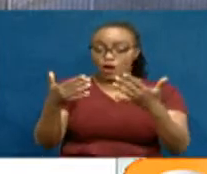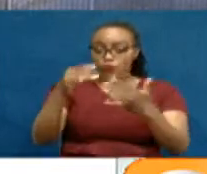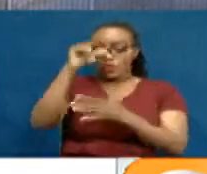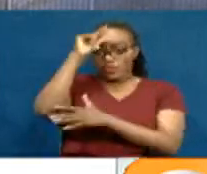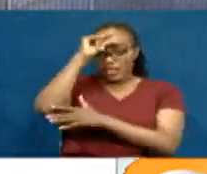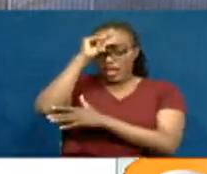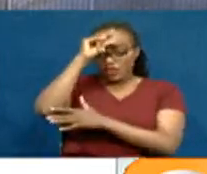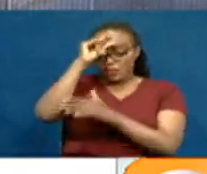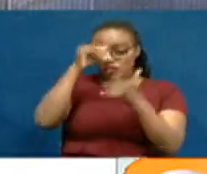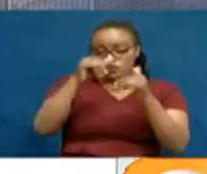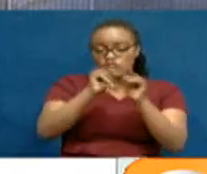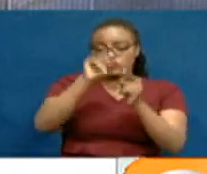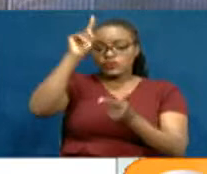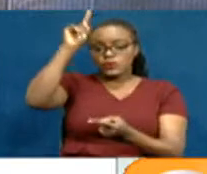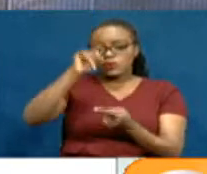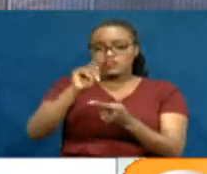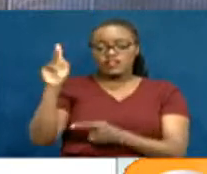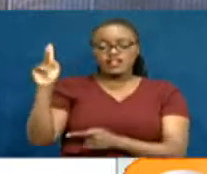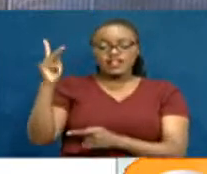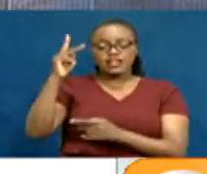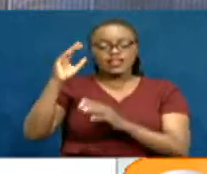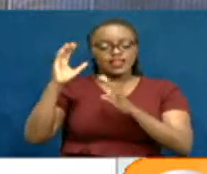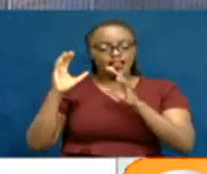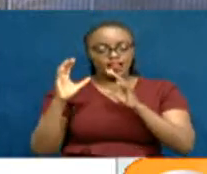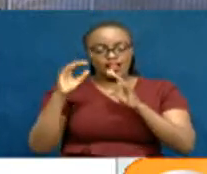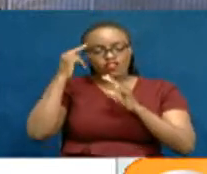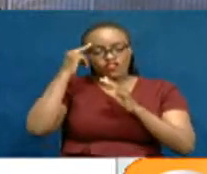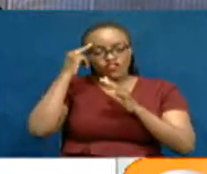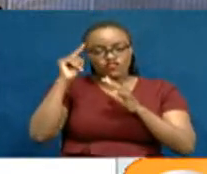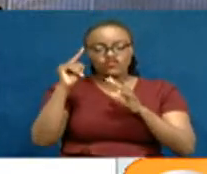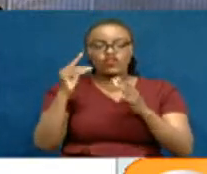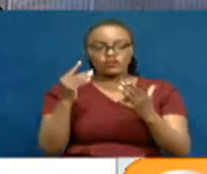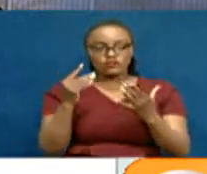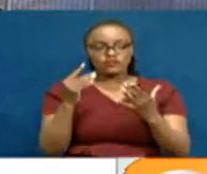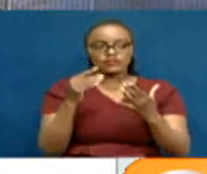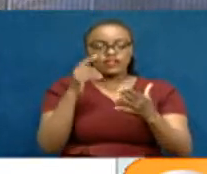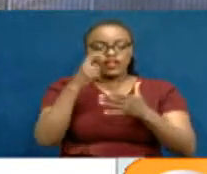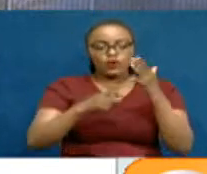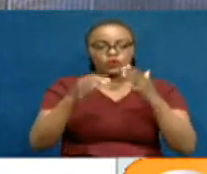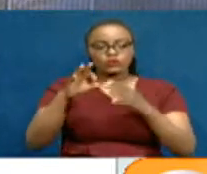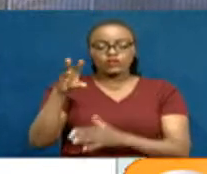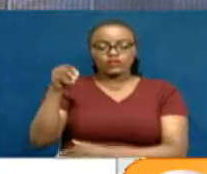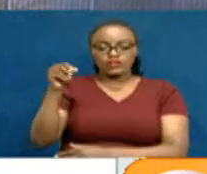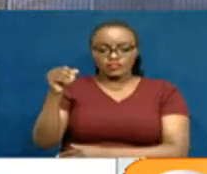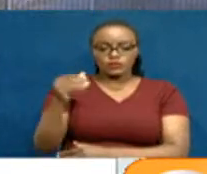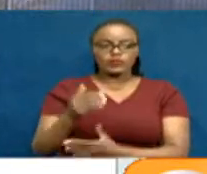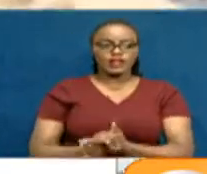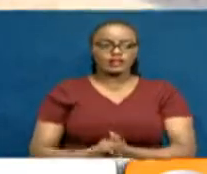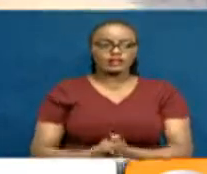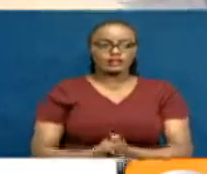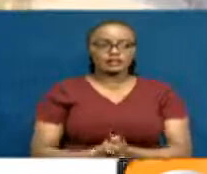serikali kuwapunguzia Wakenya mzigo wa bei ya unga.